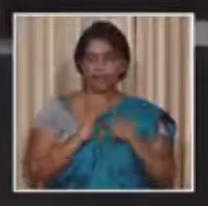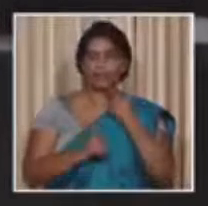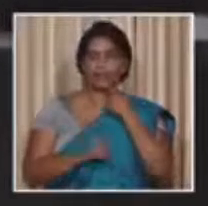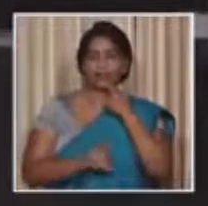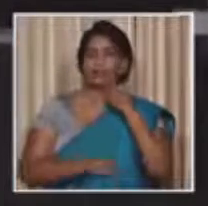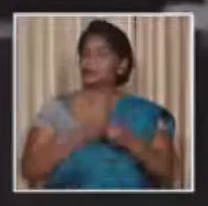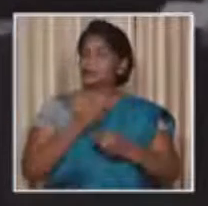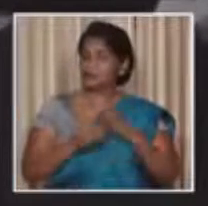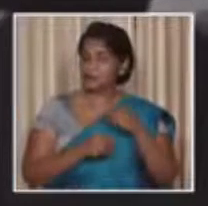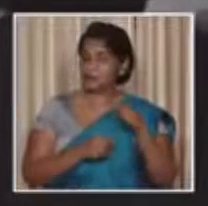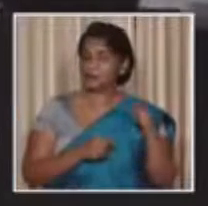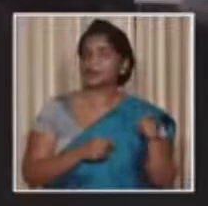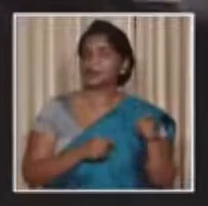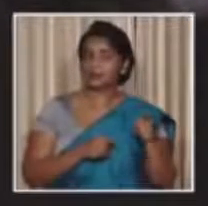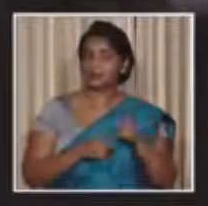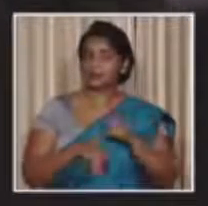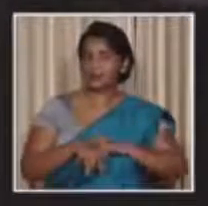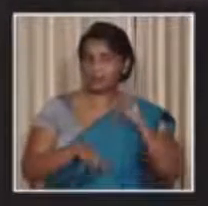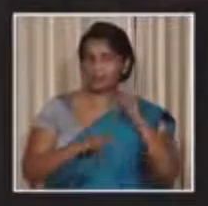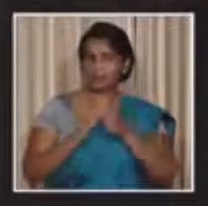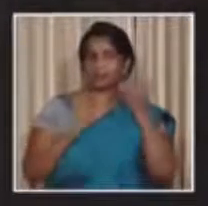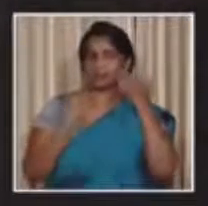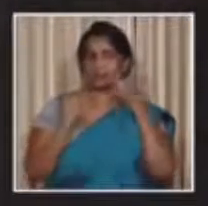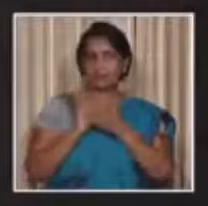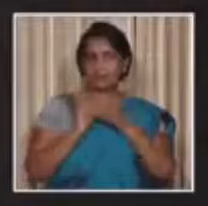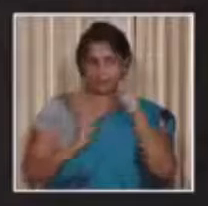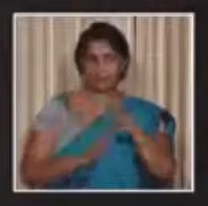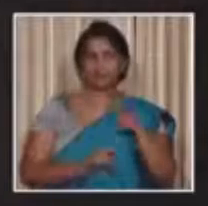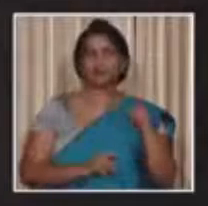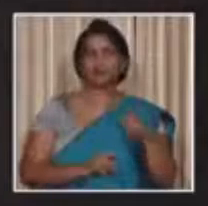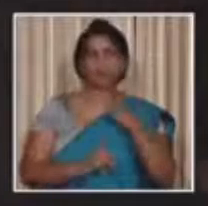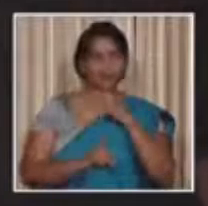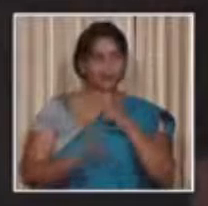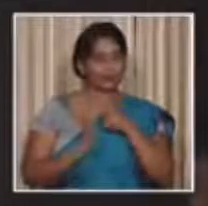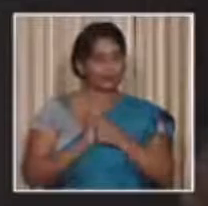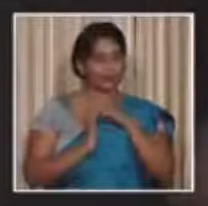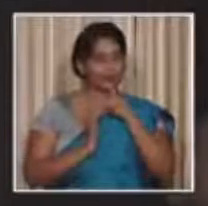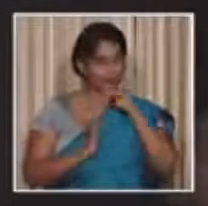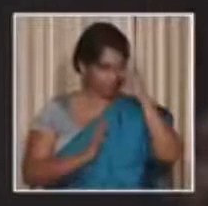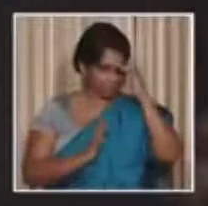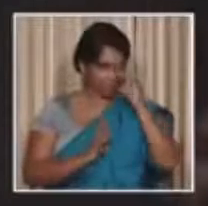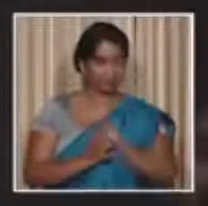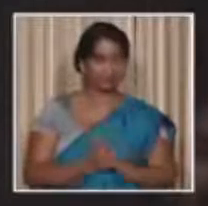කර්මාන්තයට අහිතකර බලපෑමක් යම් ප්‍රමාණයක් ඇති වී තිබුණත් ගරු කතානායකතුමනි